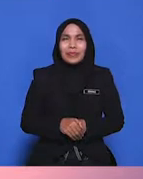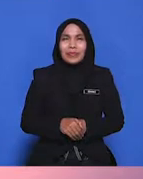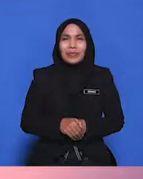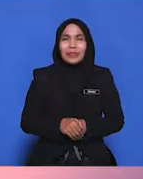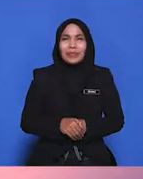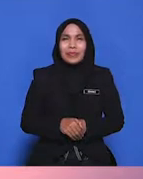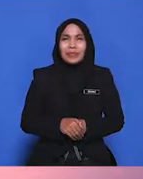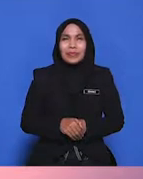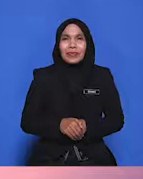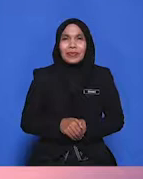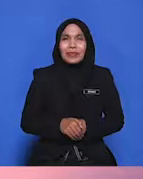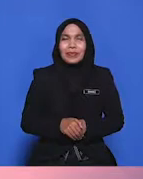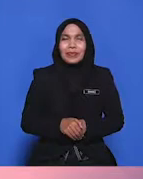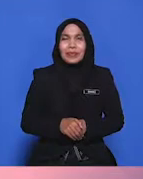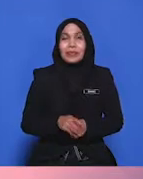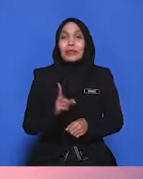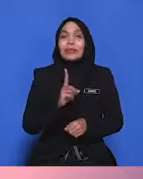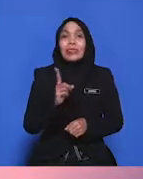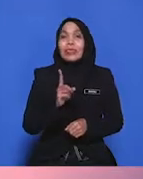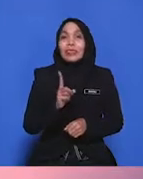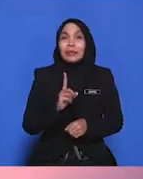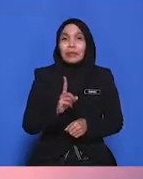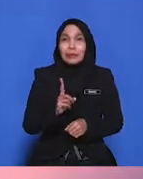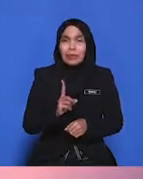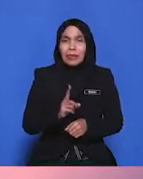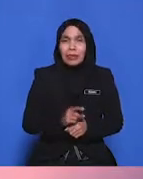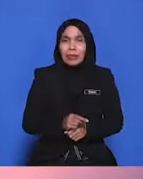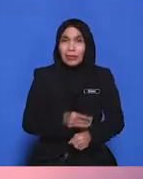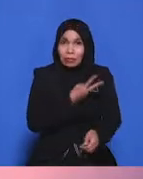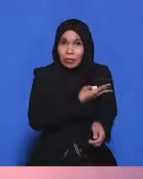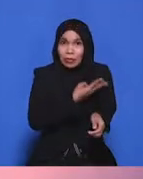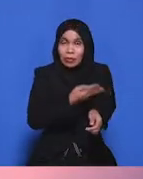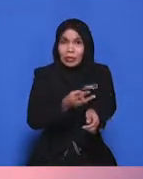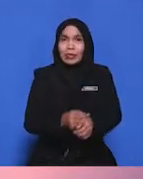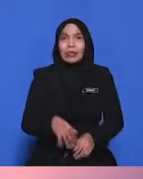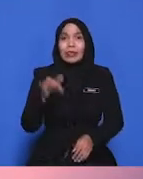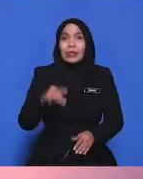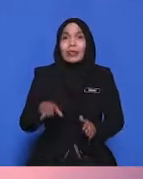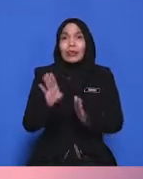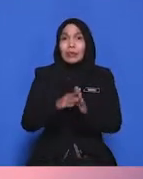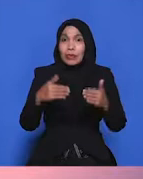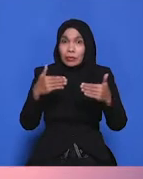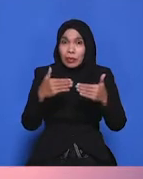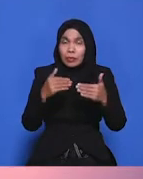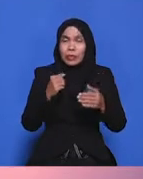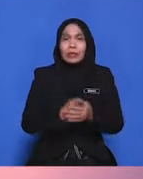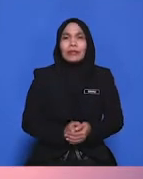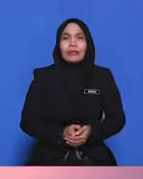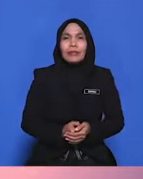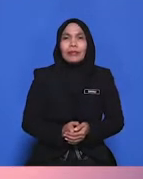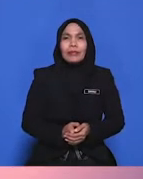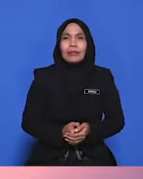mana keturunan beliau bersambung dengan Rasulullah sallallahu alaihi wasallam itu ya murid-murid? Ya,